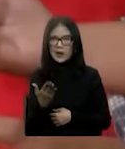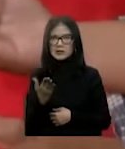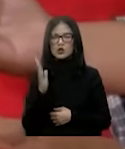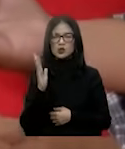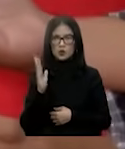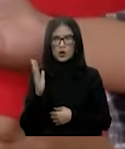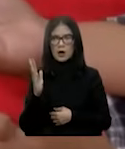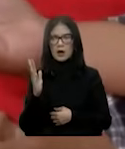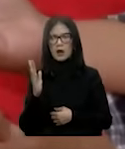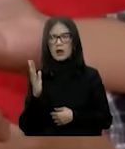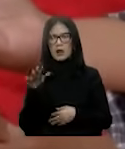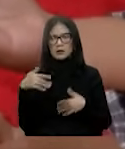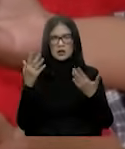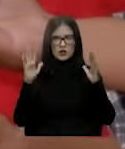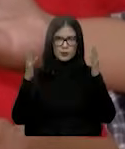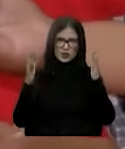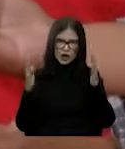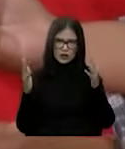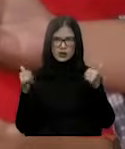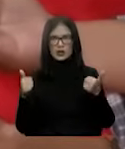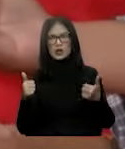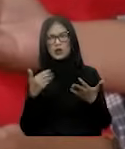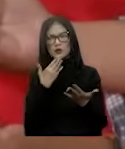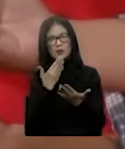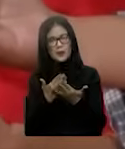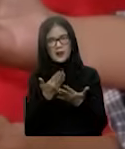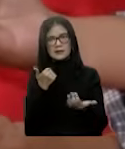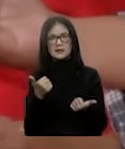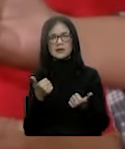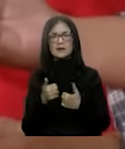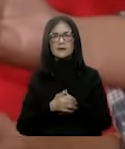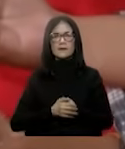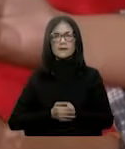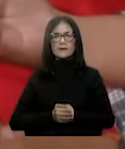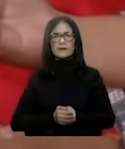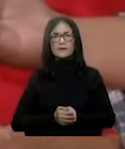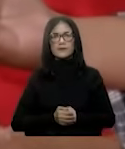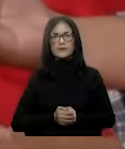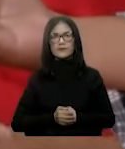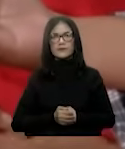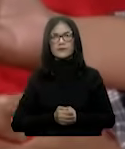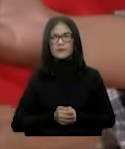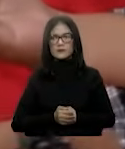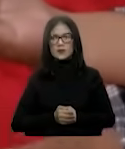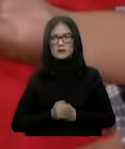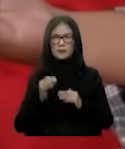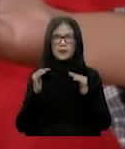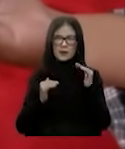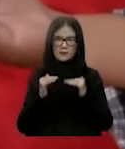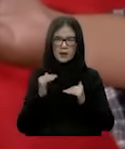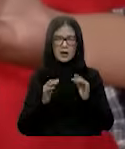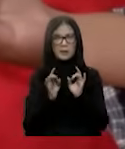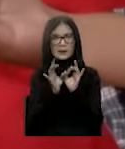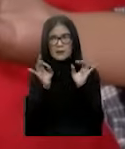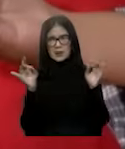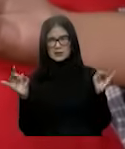kepada partai yang telah meminta Mas Anies untuk maju di Jawa Barat. Dan dengan berbagai macam pertimbangan tentunya Mas Anies telah